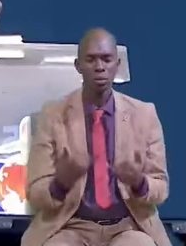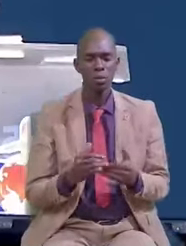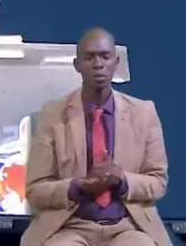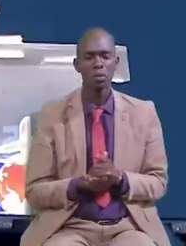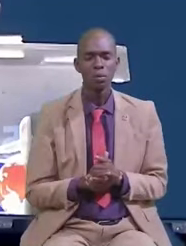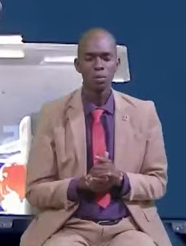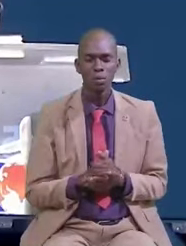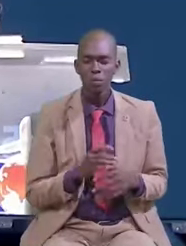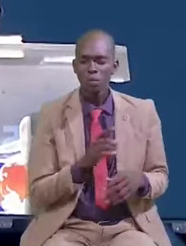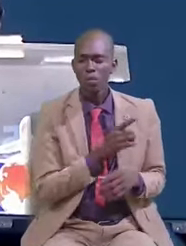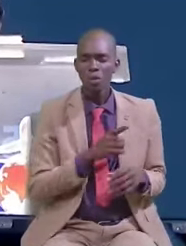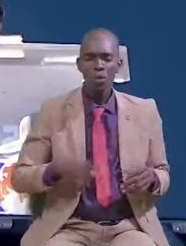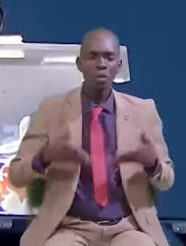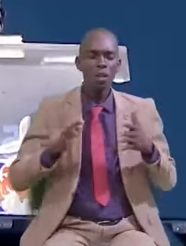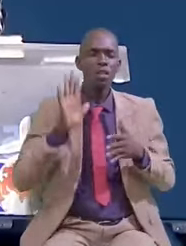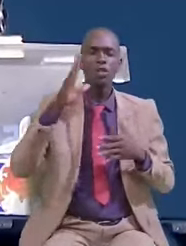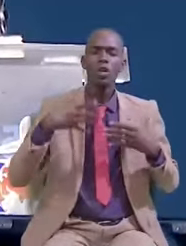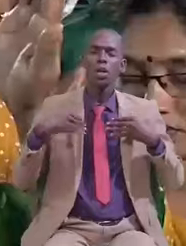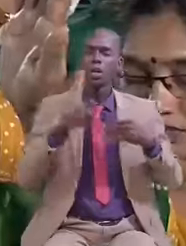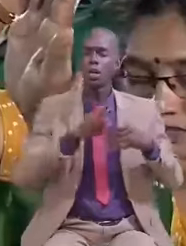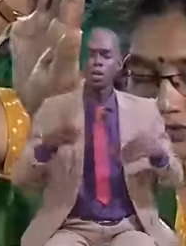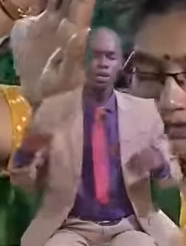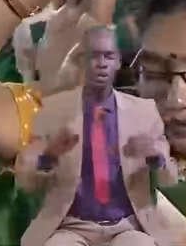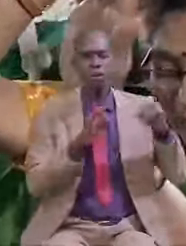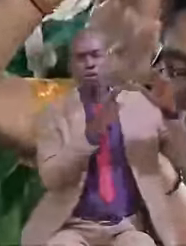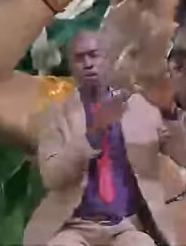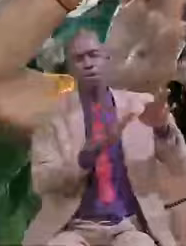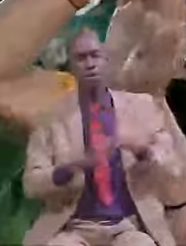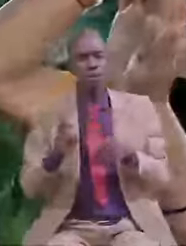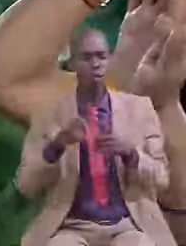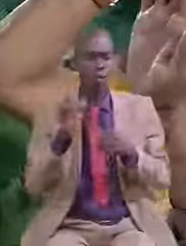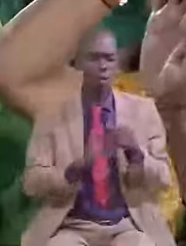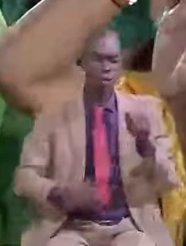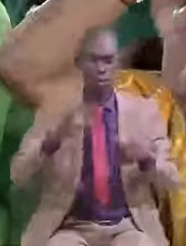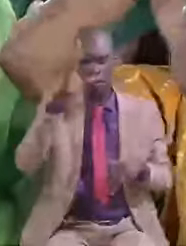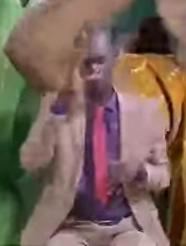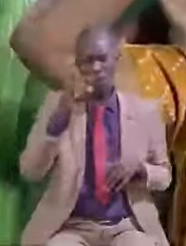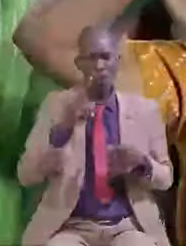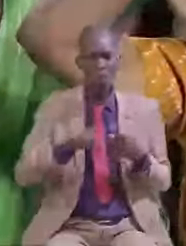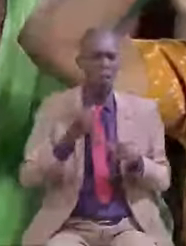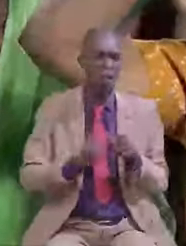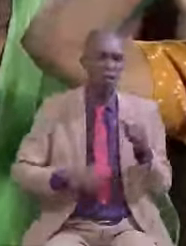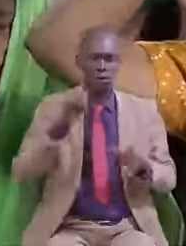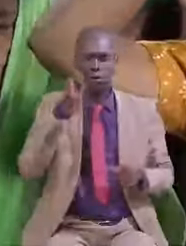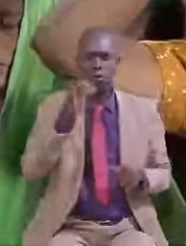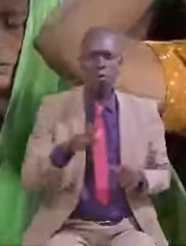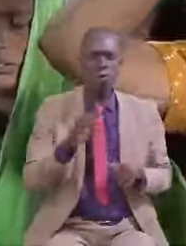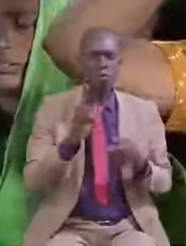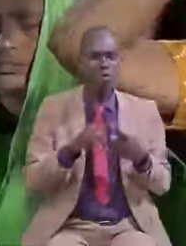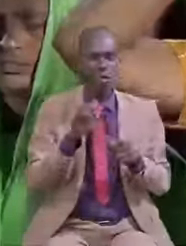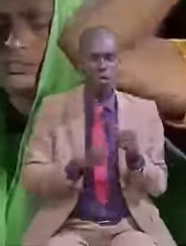Seigneur, que la vertu de guérison coule à tout homme, à toute femme, à tout jeune.